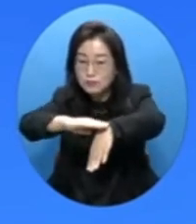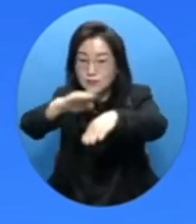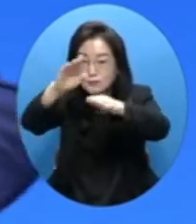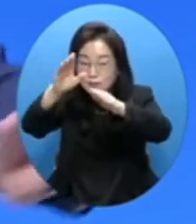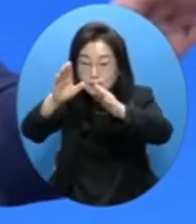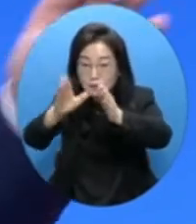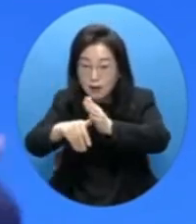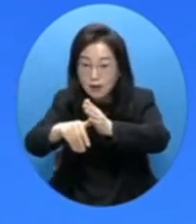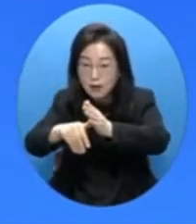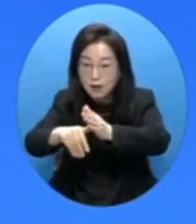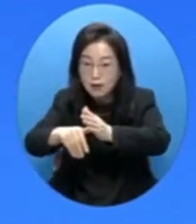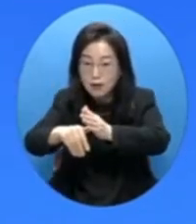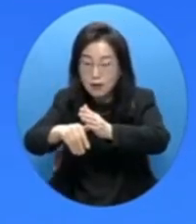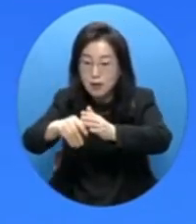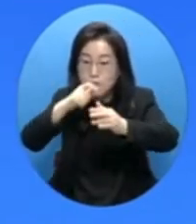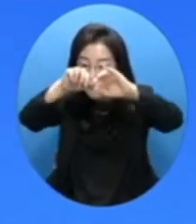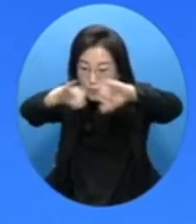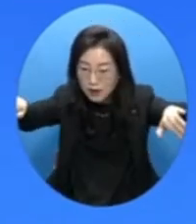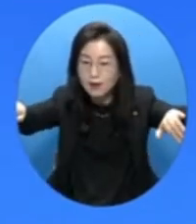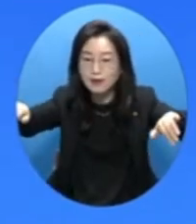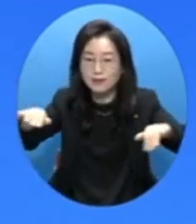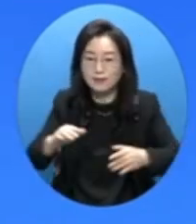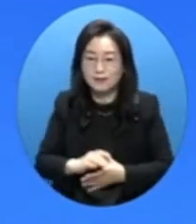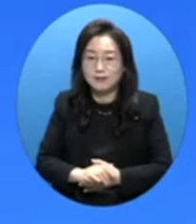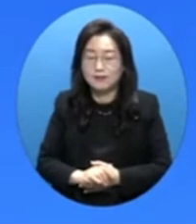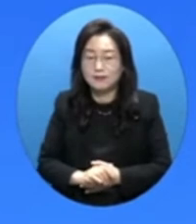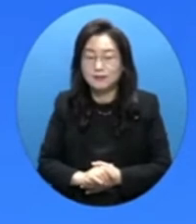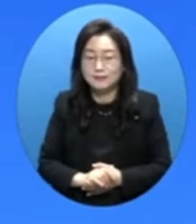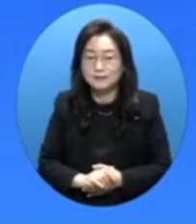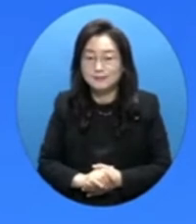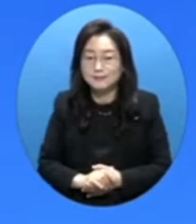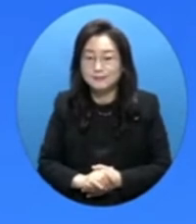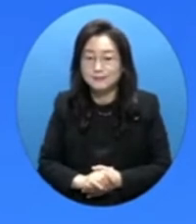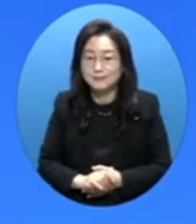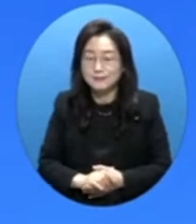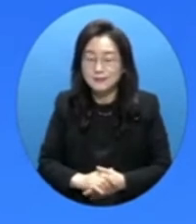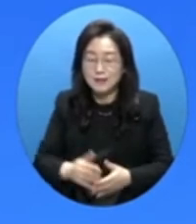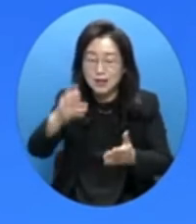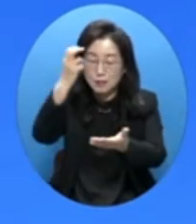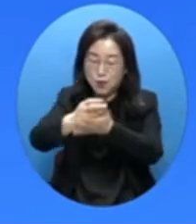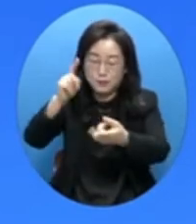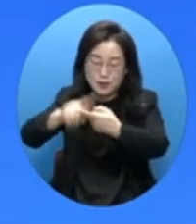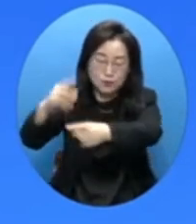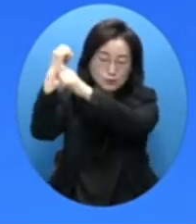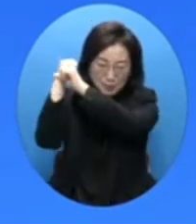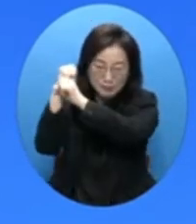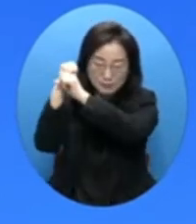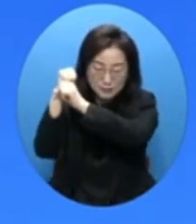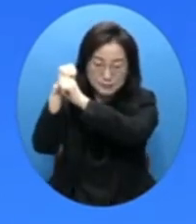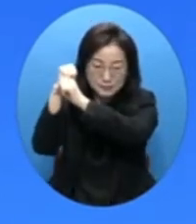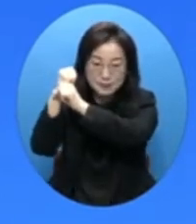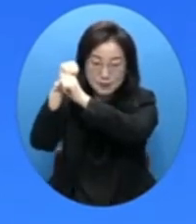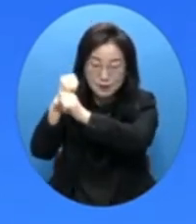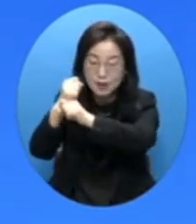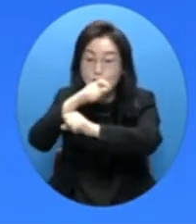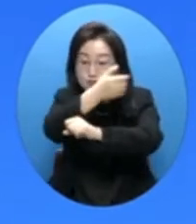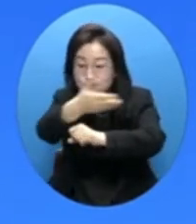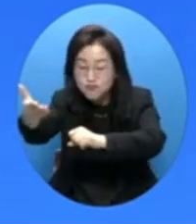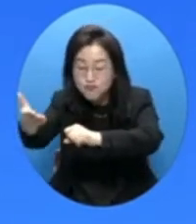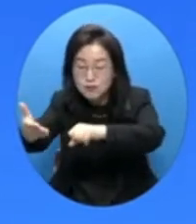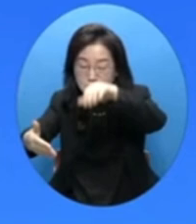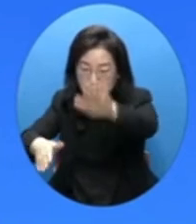그 다음에 강하게 갈라질 것이다 그래서 법궤를 맺은 사람들이 그 요단강에